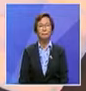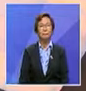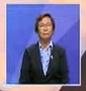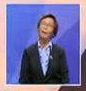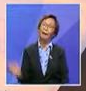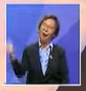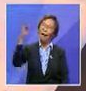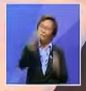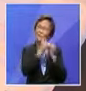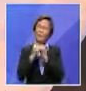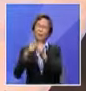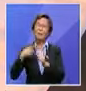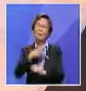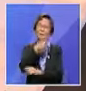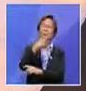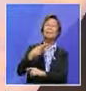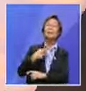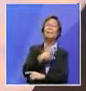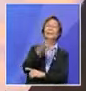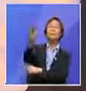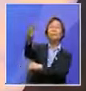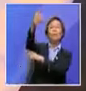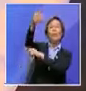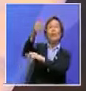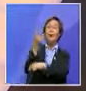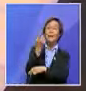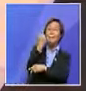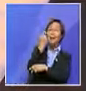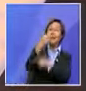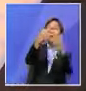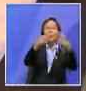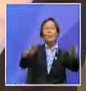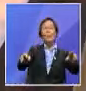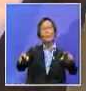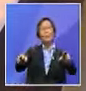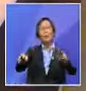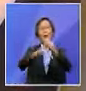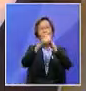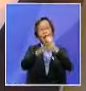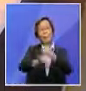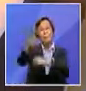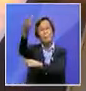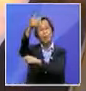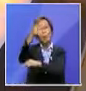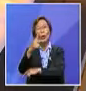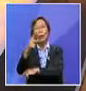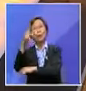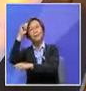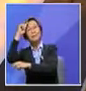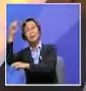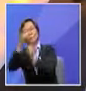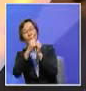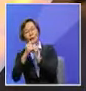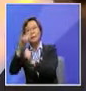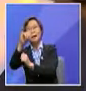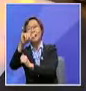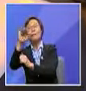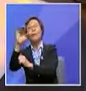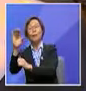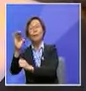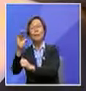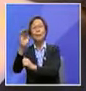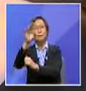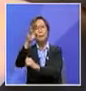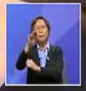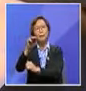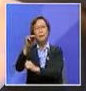Ya, ayuh sama-sama kita kibarkan Jalur Gemilang. Itu dia tadi pelancaran kempen Kibar Jalur Gemilang di Kuala Terengganu. Terengganu bersama Yang Amat Berhormat Menteri Besar